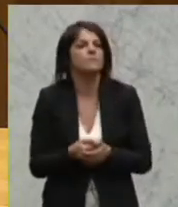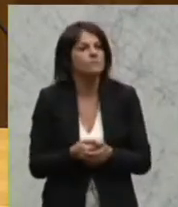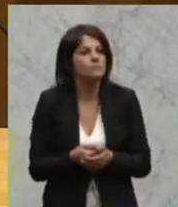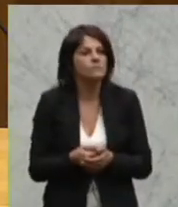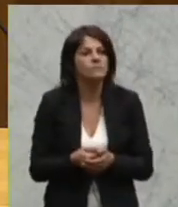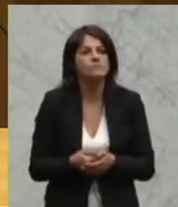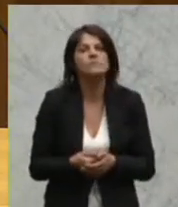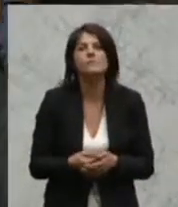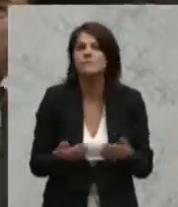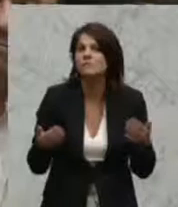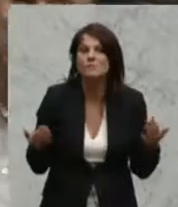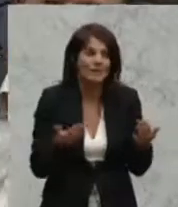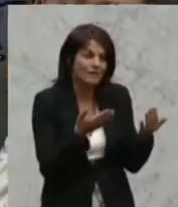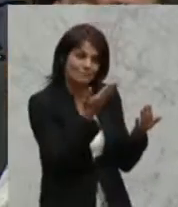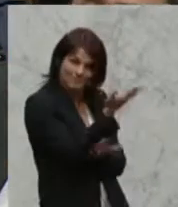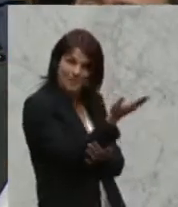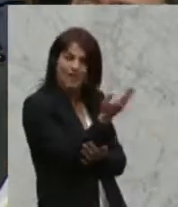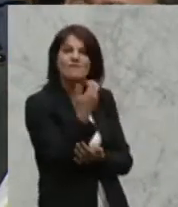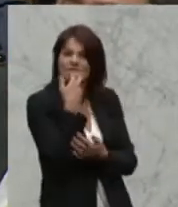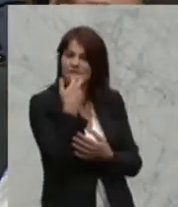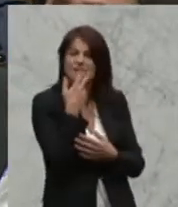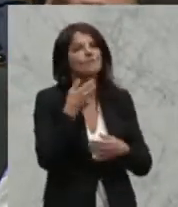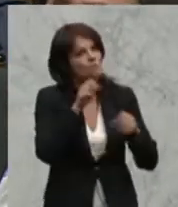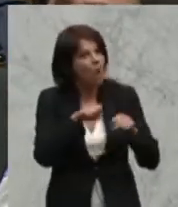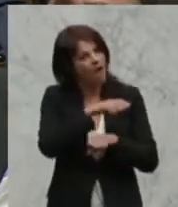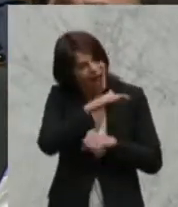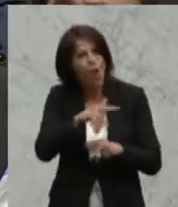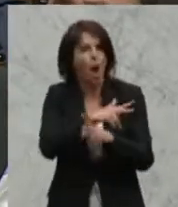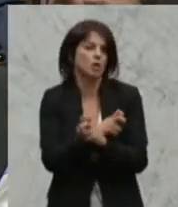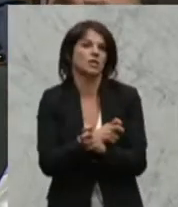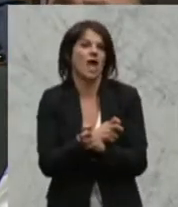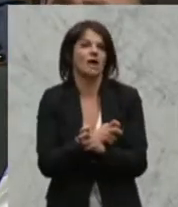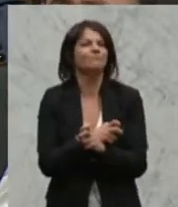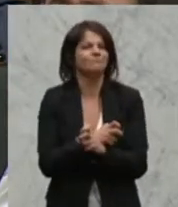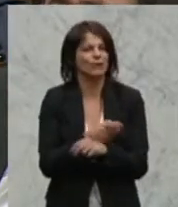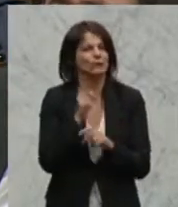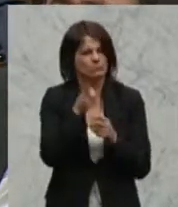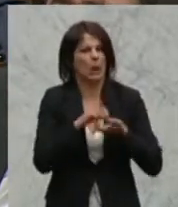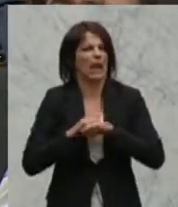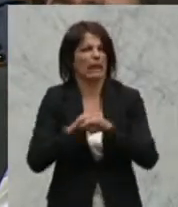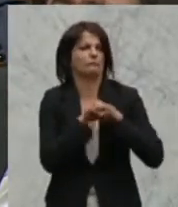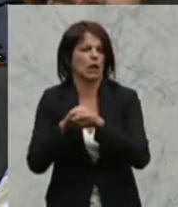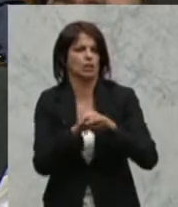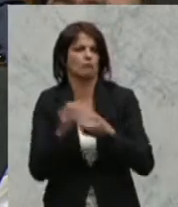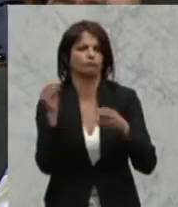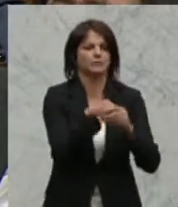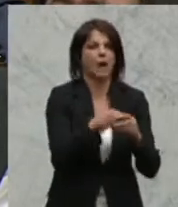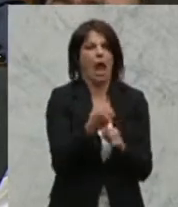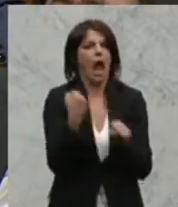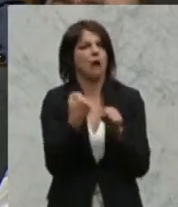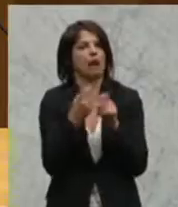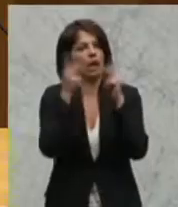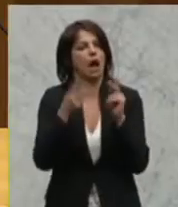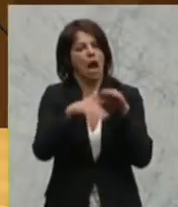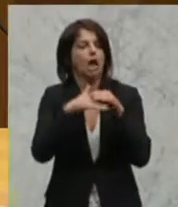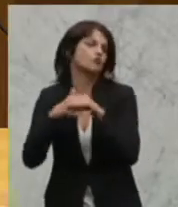Außer Sie wünschen sich, dass möglichst alle Österreicher in der Gewerkschaft und in der Arbeiterkammer angestellt